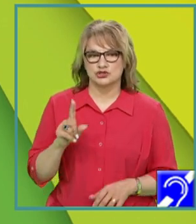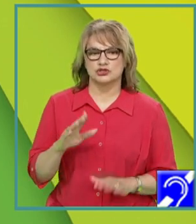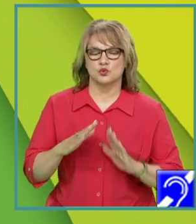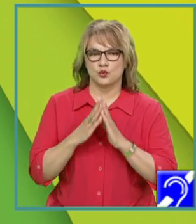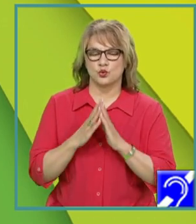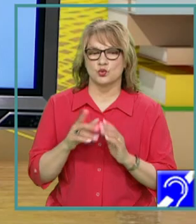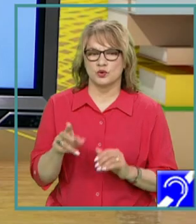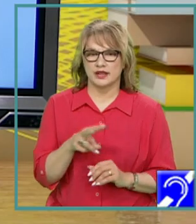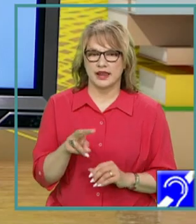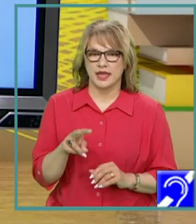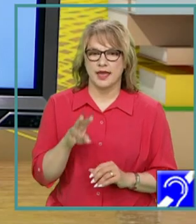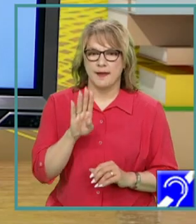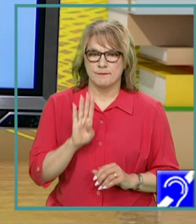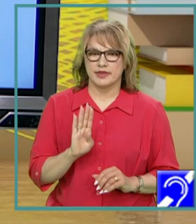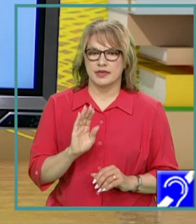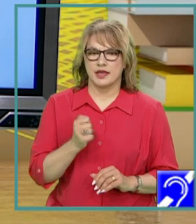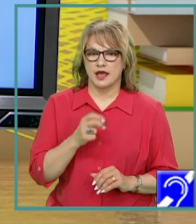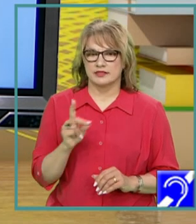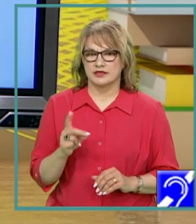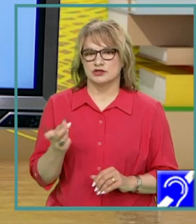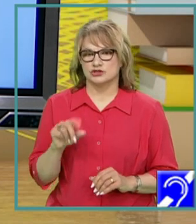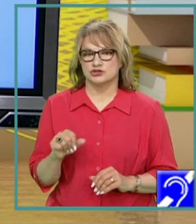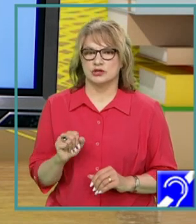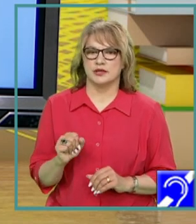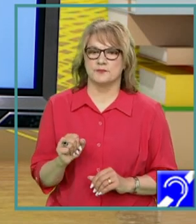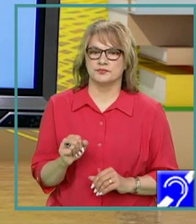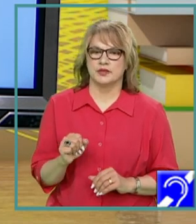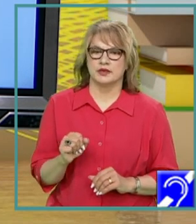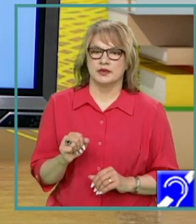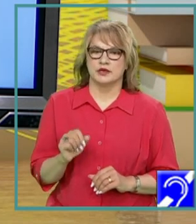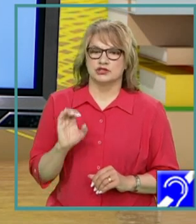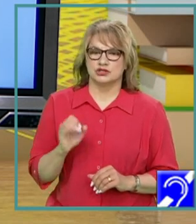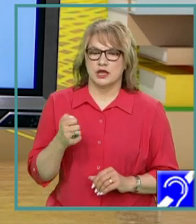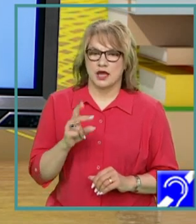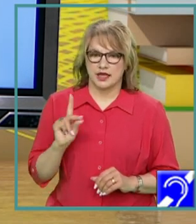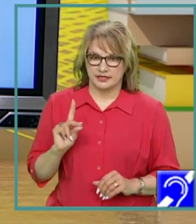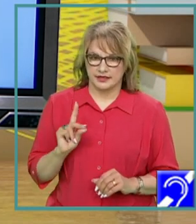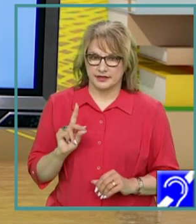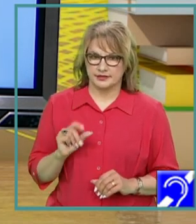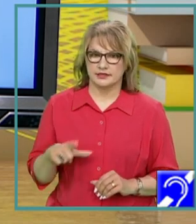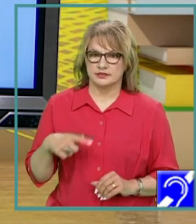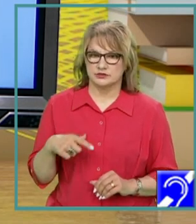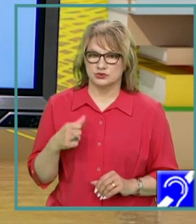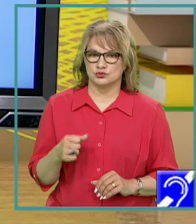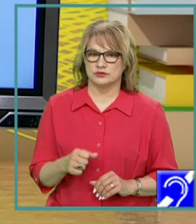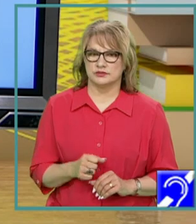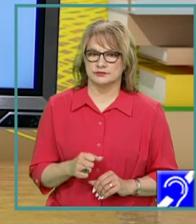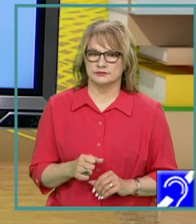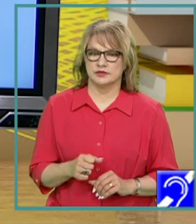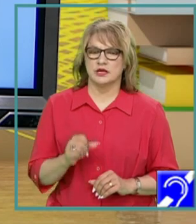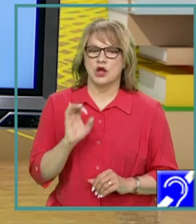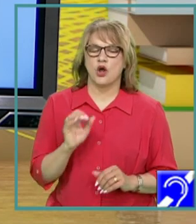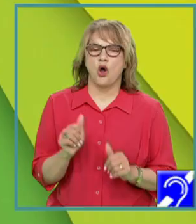unghiurile b a d respectiv PSI ade3 sunt